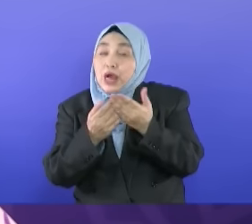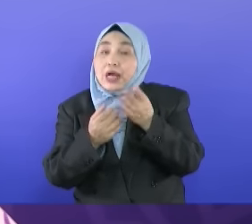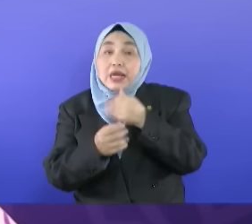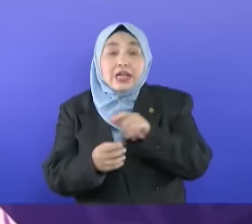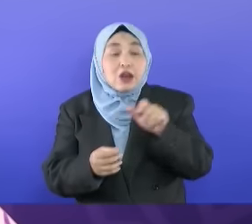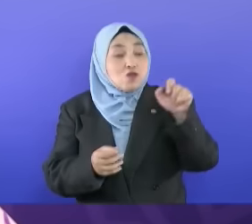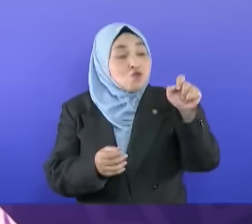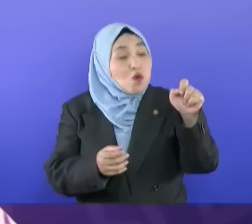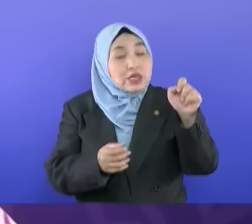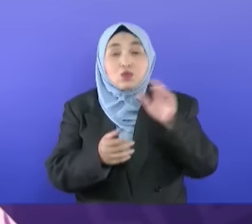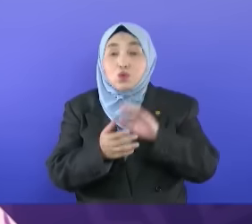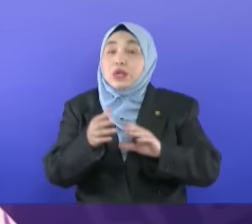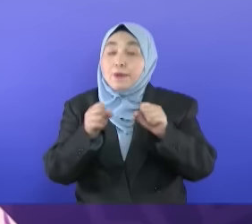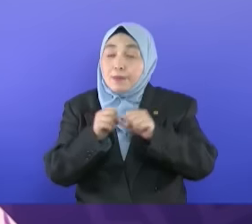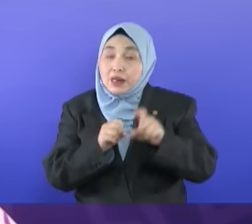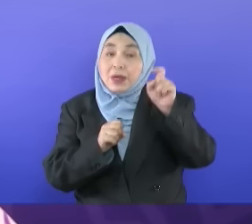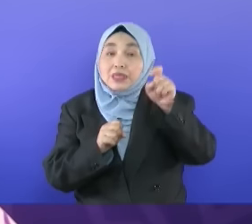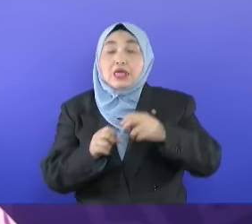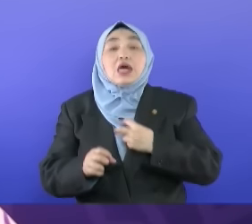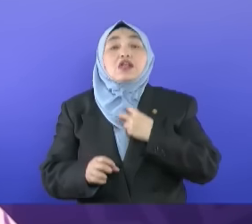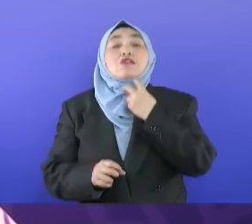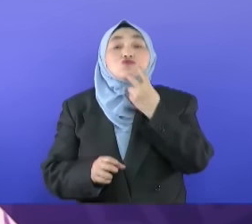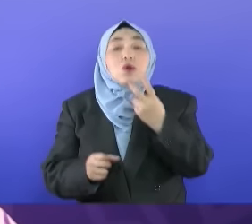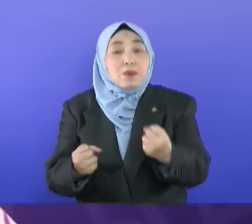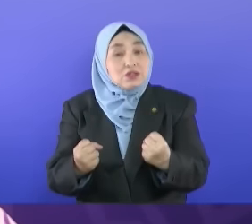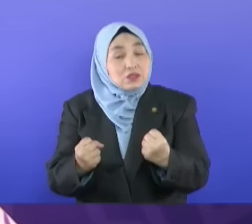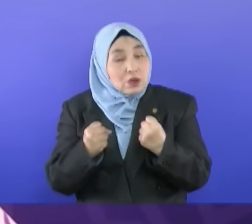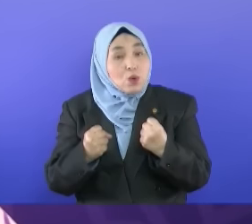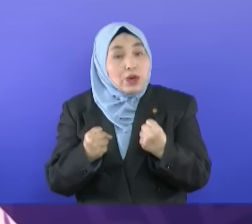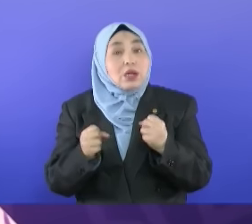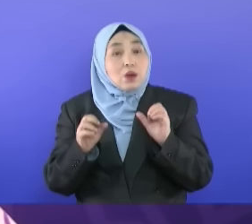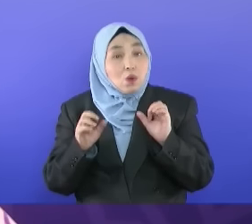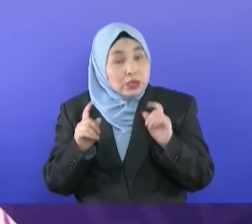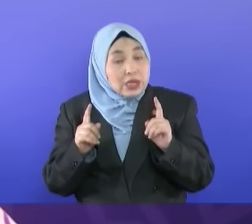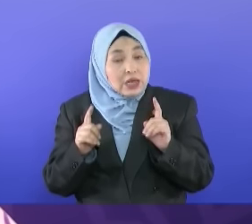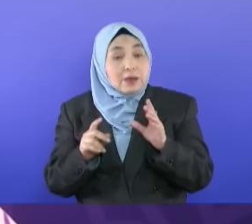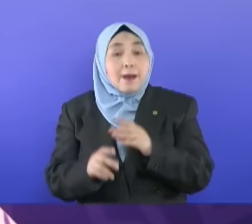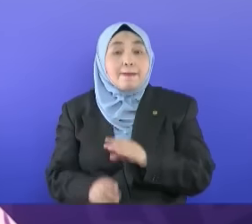dapat dimatikan dengan suara kita yang masih kuat Oke